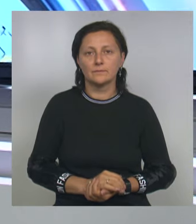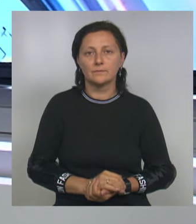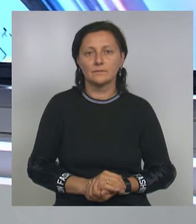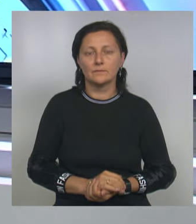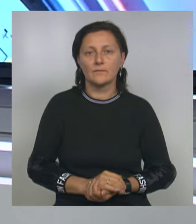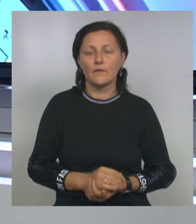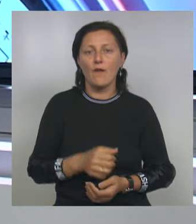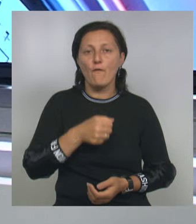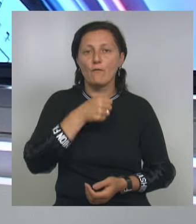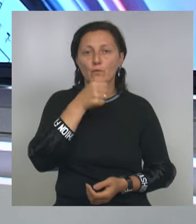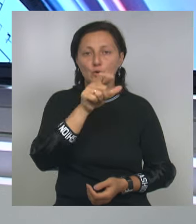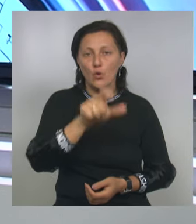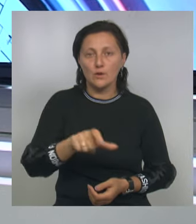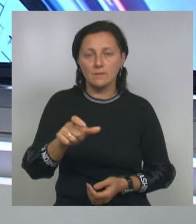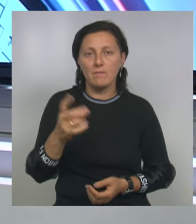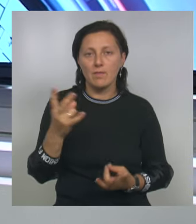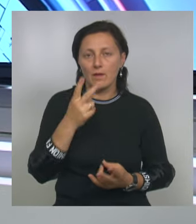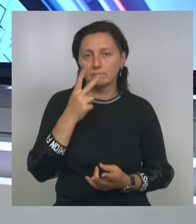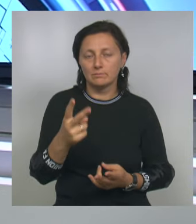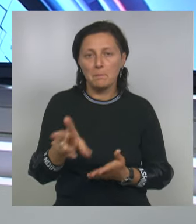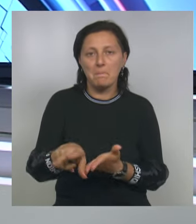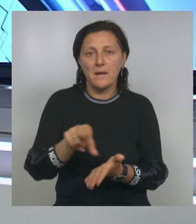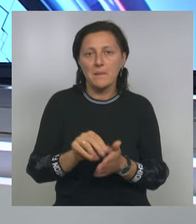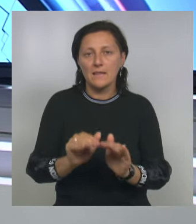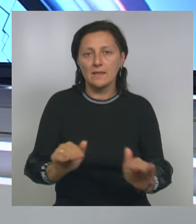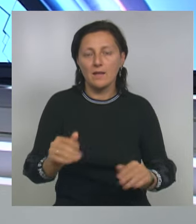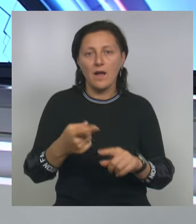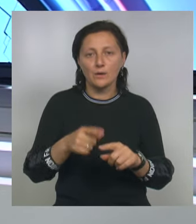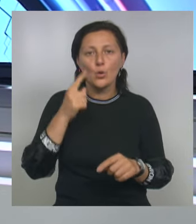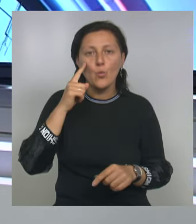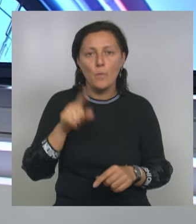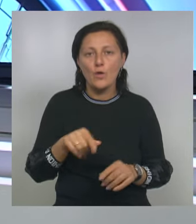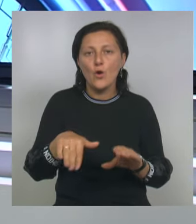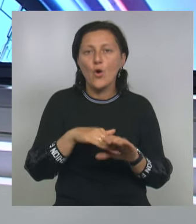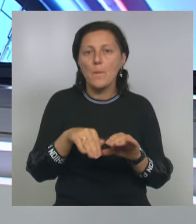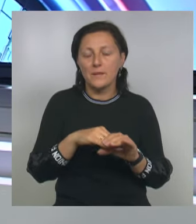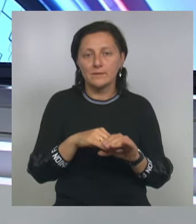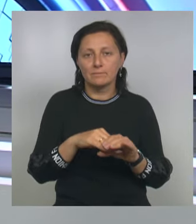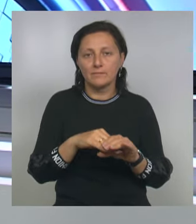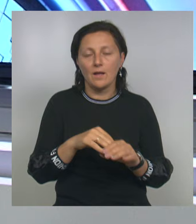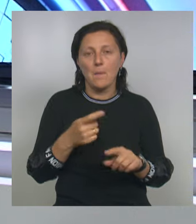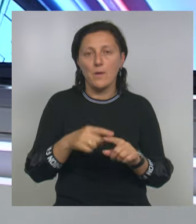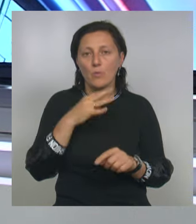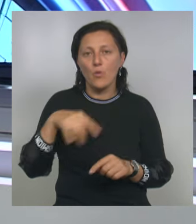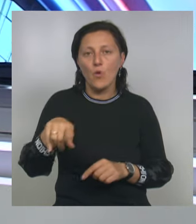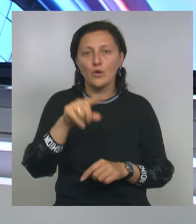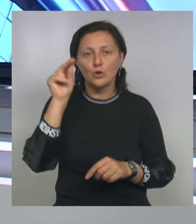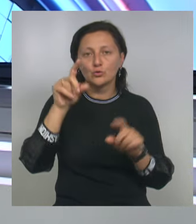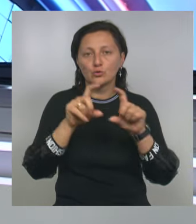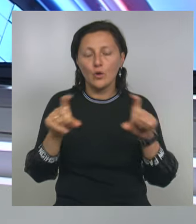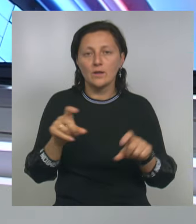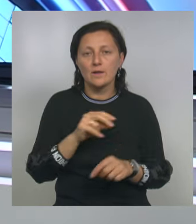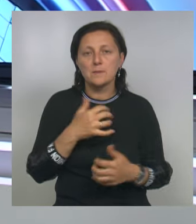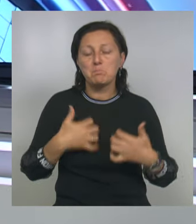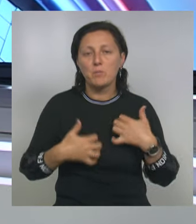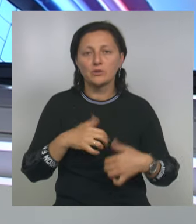Между прочим, взрослым иногда стоит брать пример с детей, которые умеют копить на свои мечты. Именно поэтому многие школьники так спешат